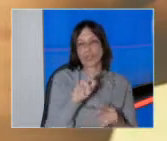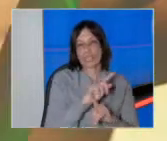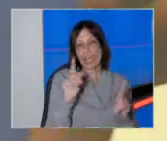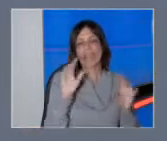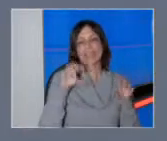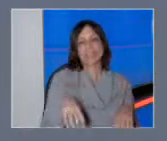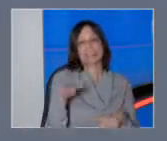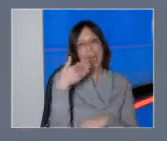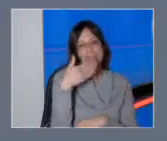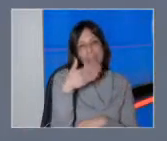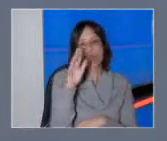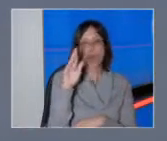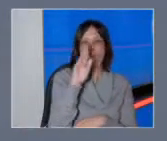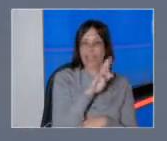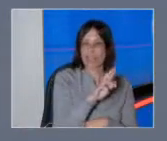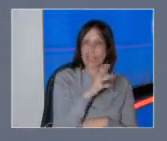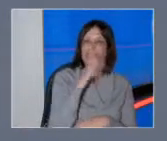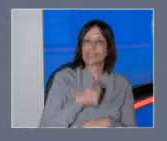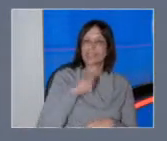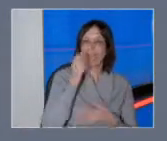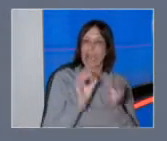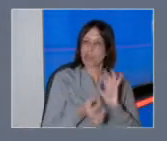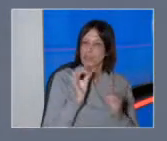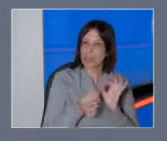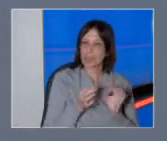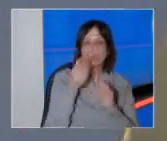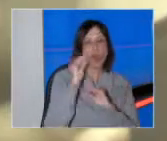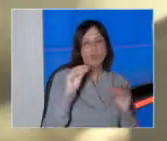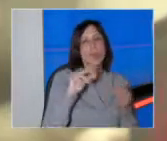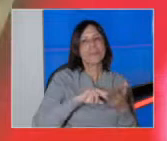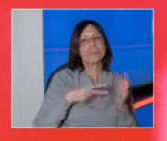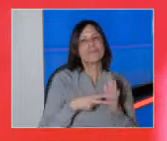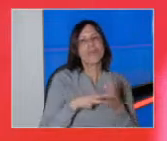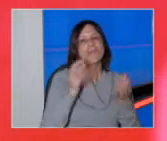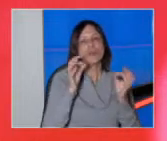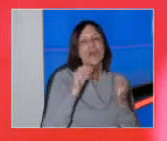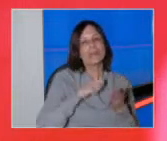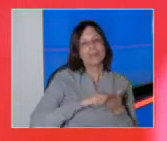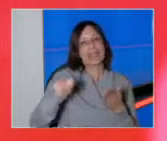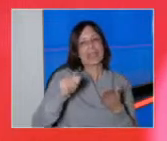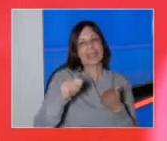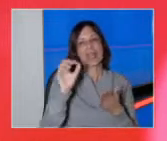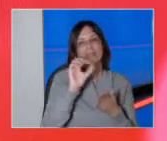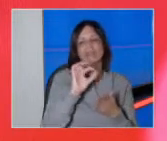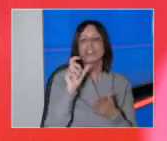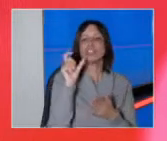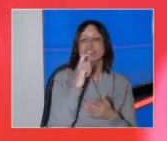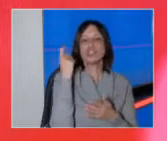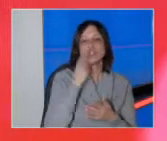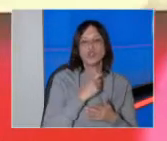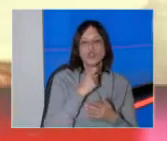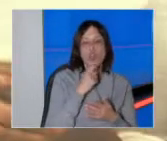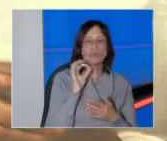המדינה ראובן ריבלין ושר המשפטים אבי ניסנקורן הודיעו היום על מתווה מיוחד למחיקת רישום פלילי ועידוד היציאה ממעגל